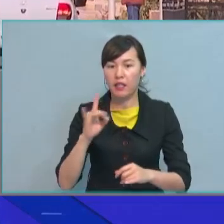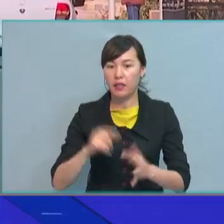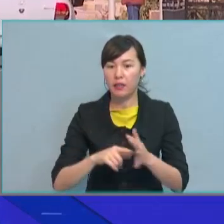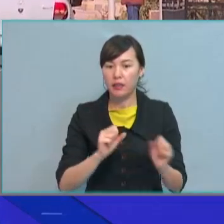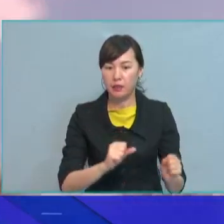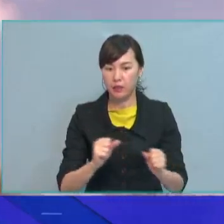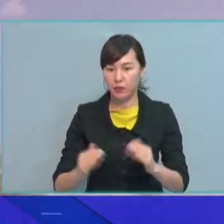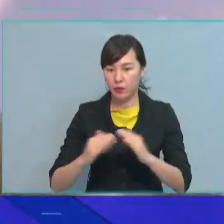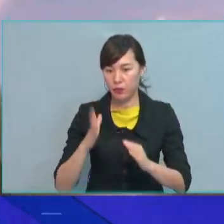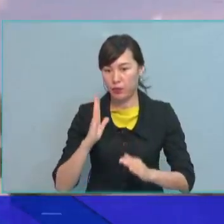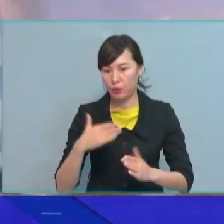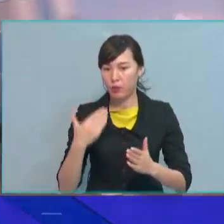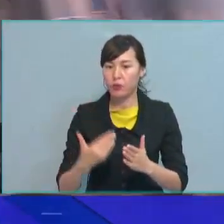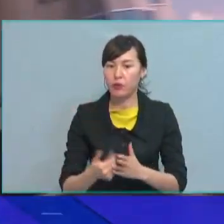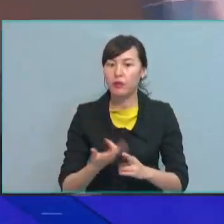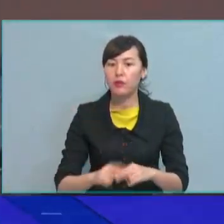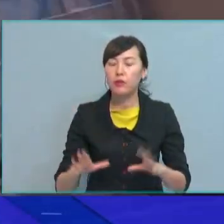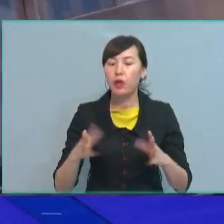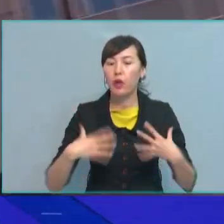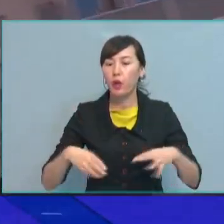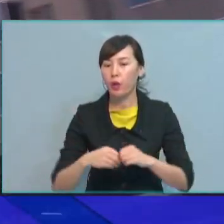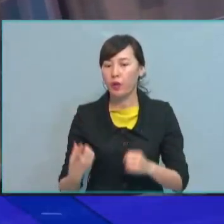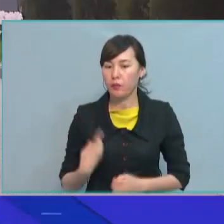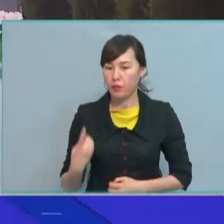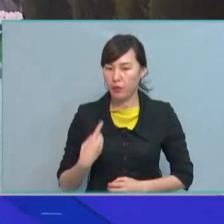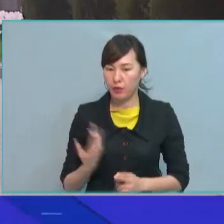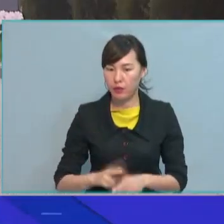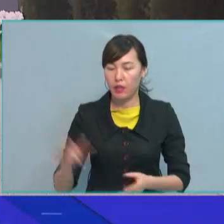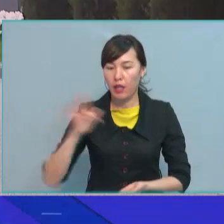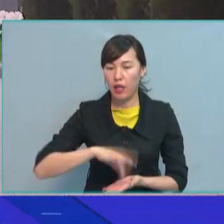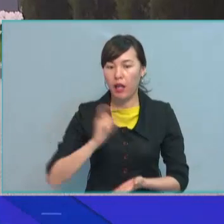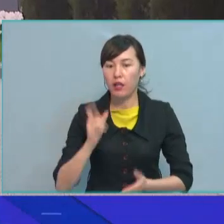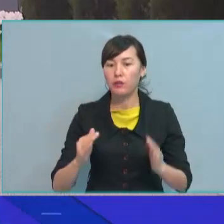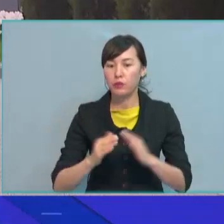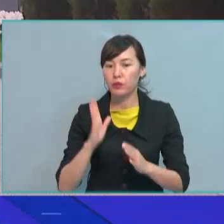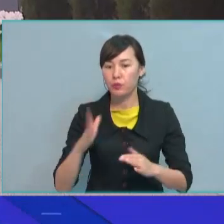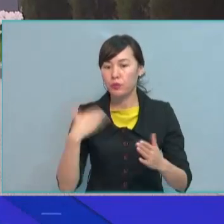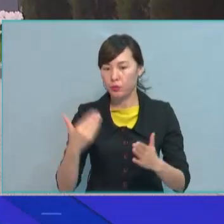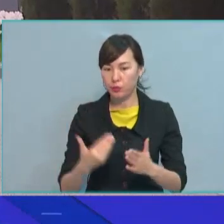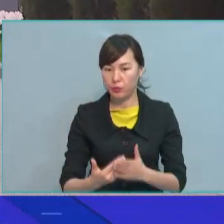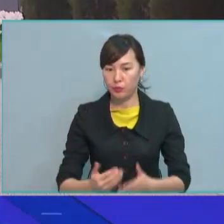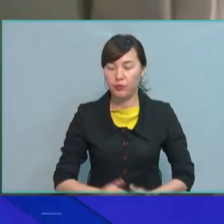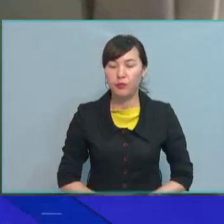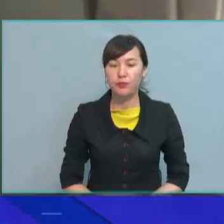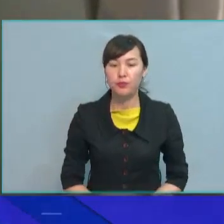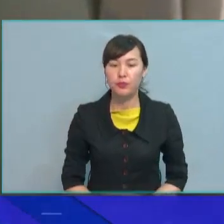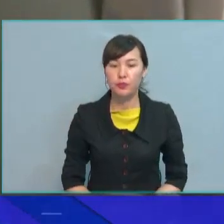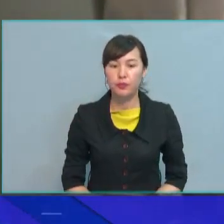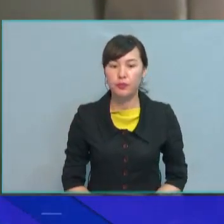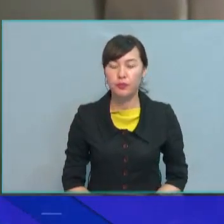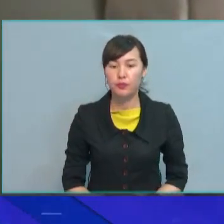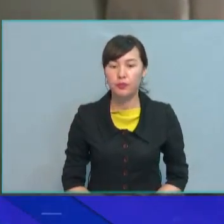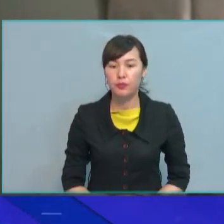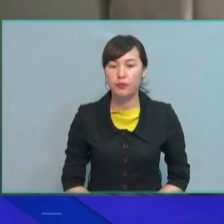талабын сақтап үйде отқандар. Сондықтан қоғам қайраткерлері де қала тұрғындарын үйде отыруға шақырады. Бүкіл